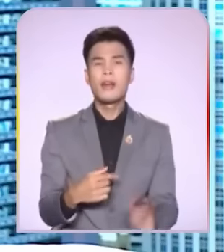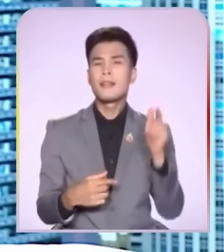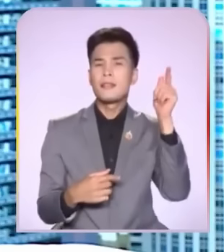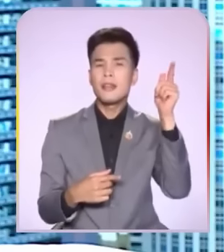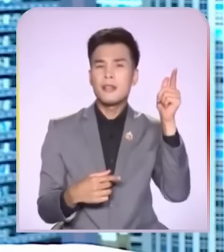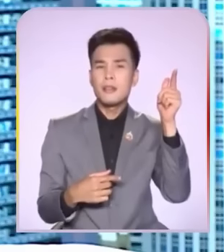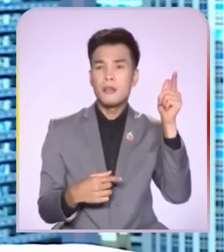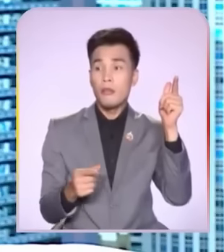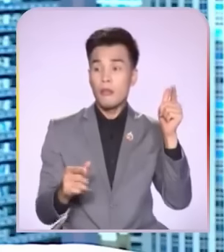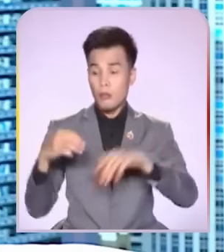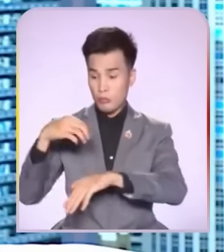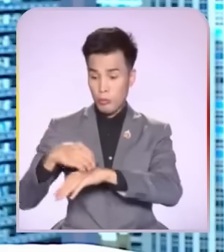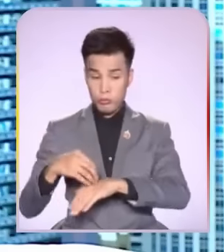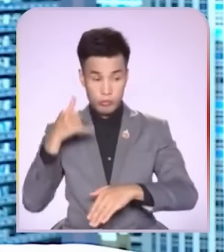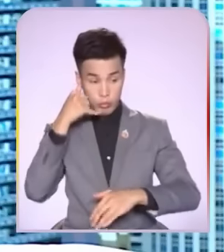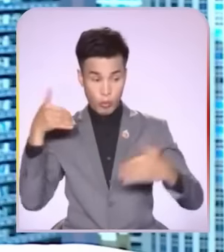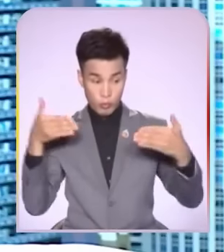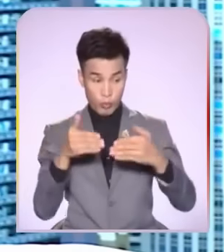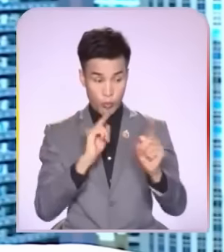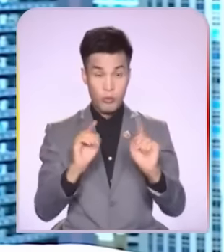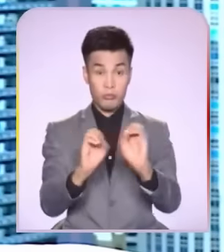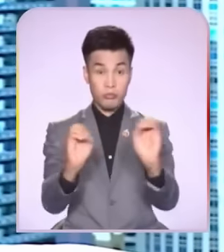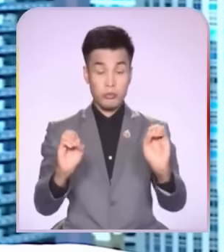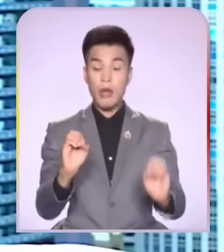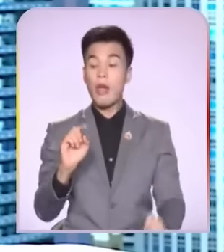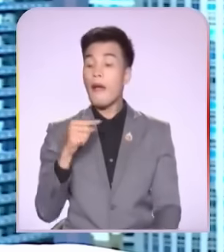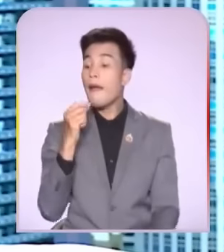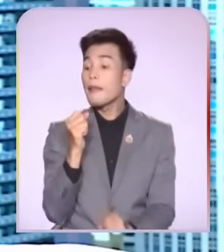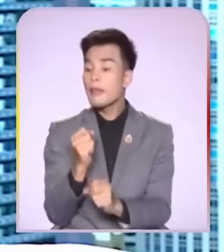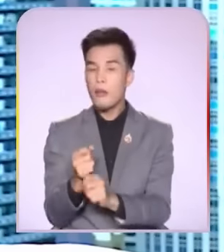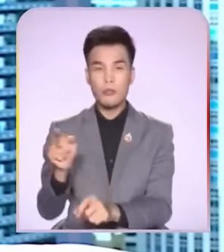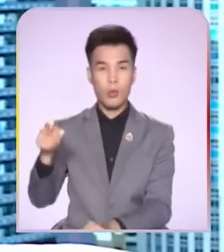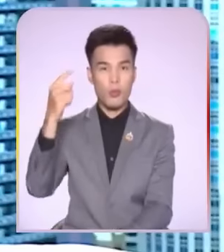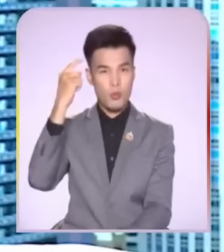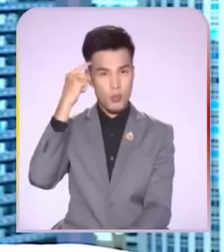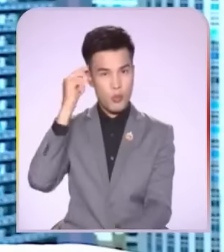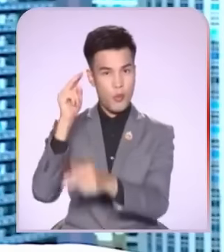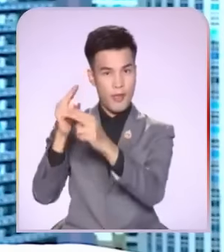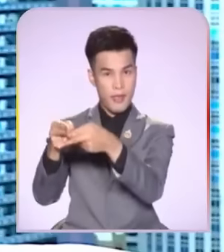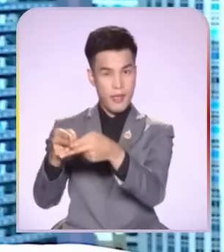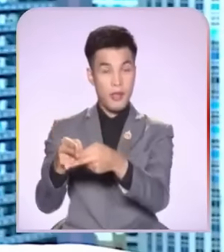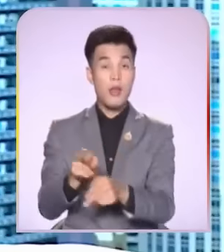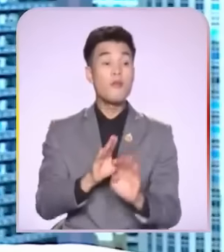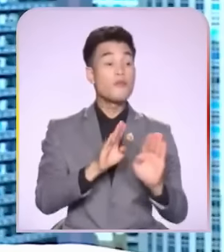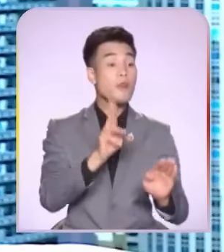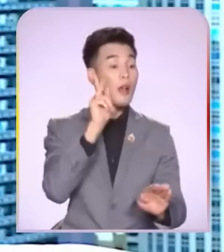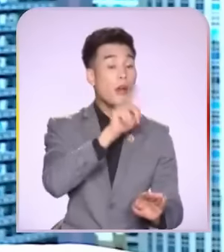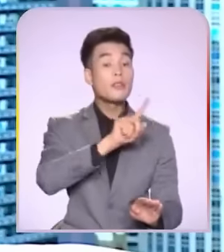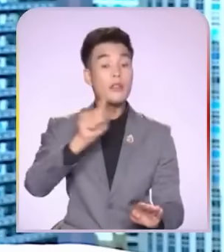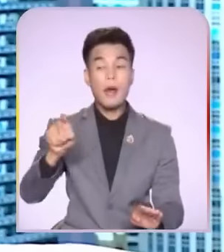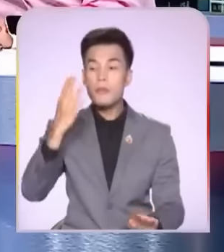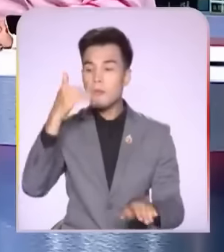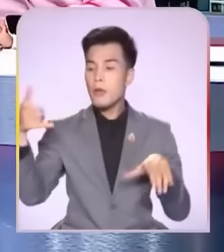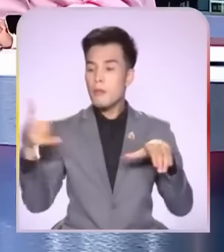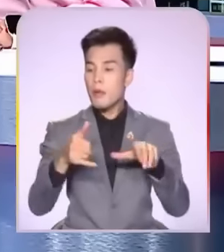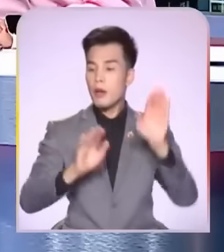ณบอกว่าไม่เคยคุยกับบิ๊กป้อมลั่นใครทำอะไรไว้ควรรู้ฝากสื่อไปถามทำไมไม่มาโหวตนาย